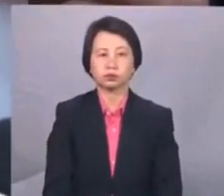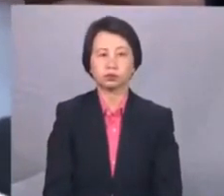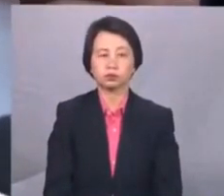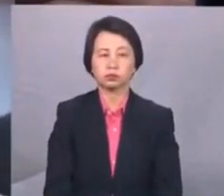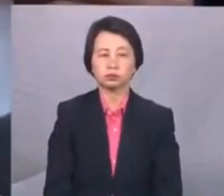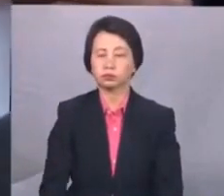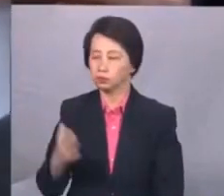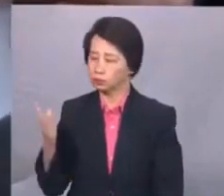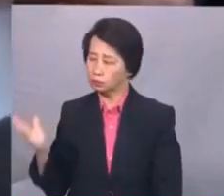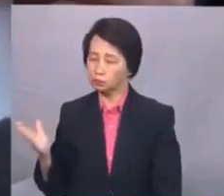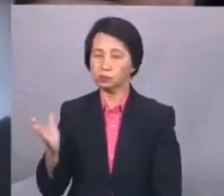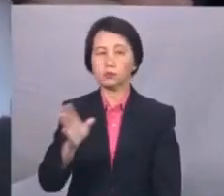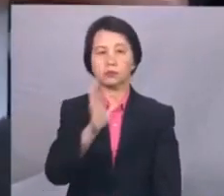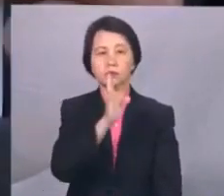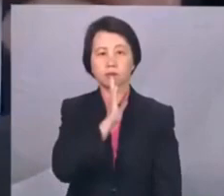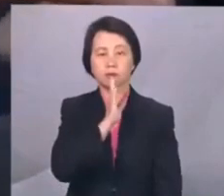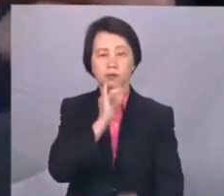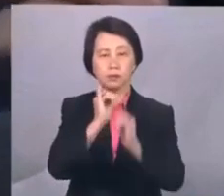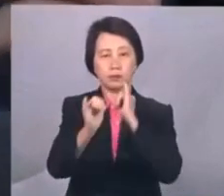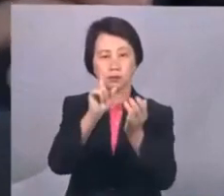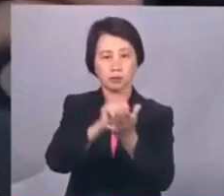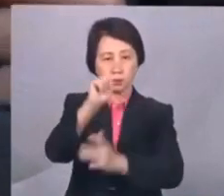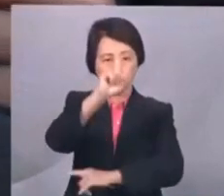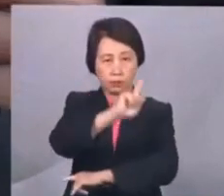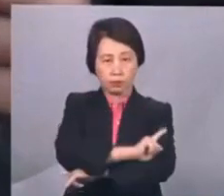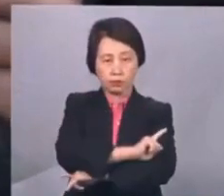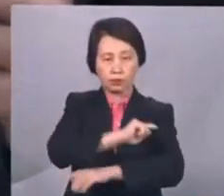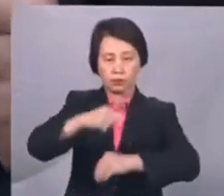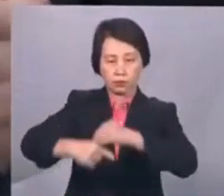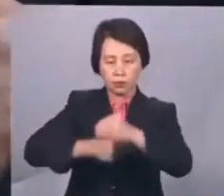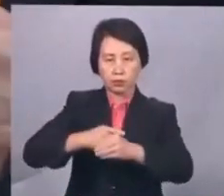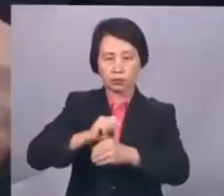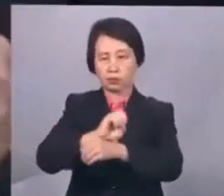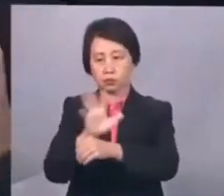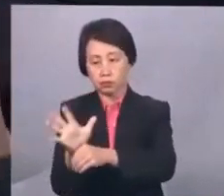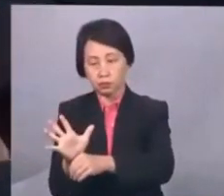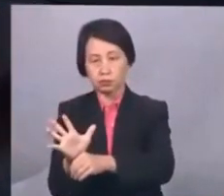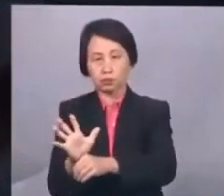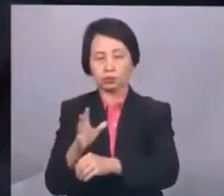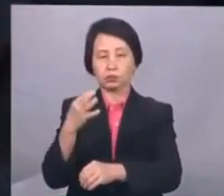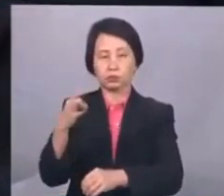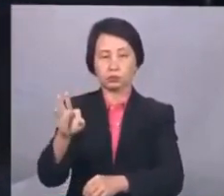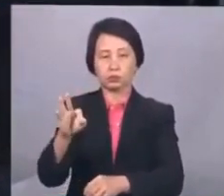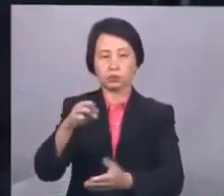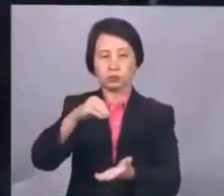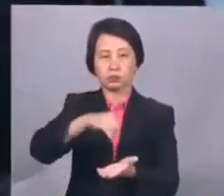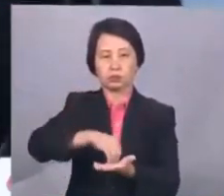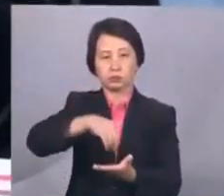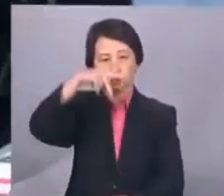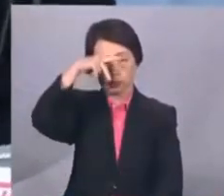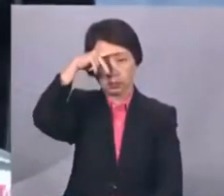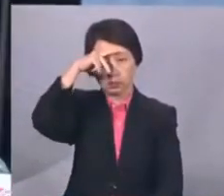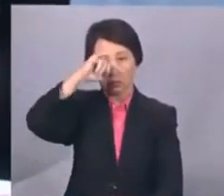Beliau berkata demikian pada sidang media harian perkembangan komik 19 di Putrajaya